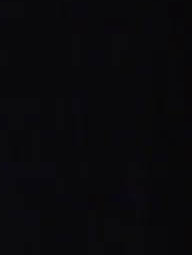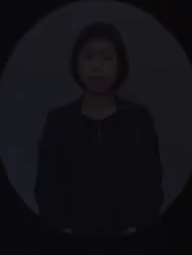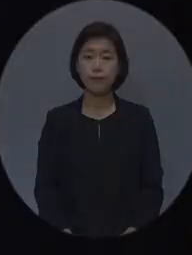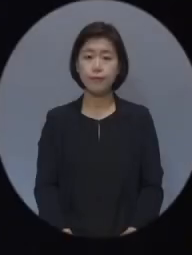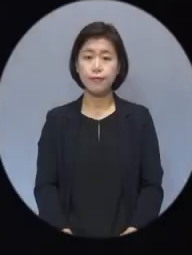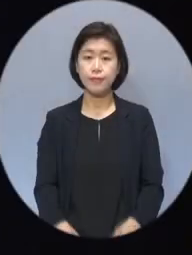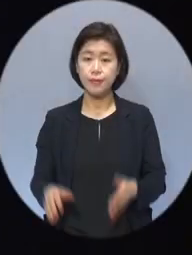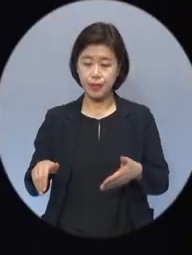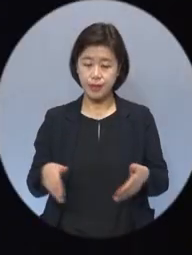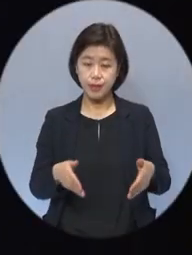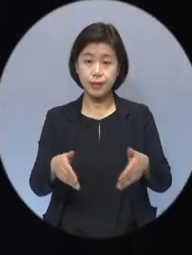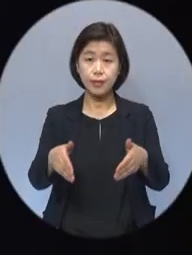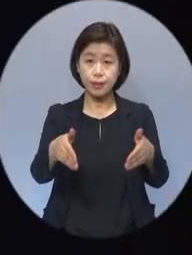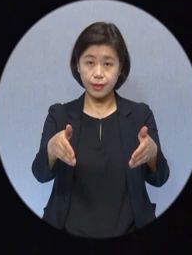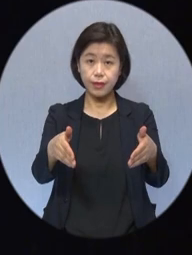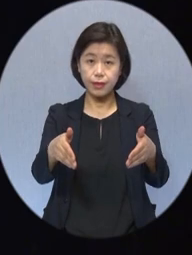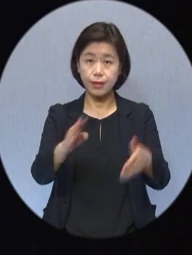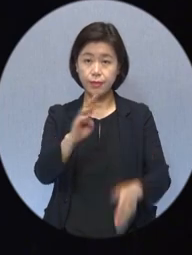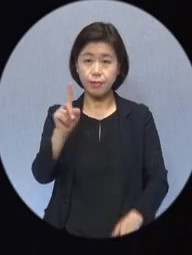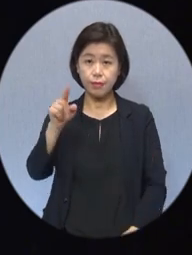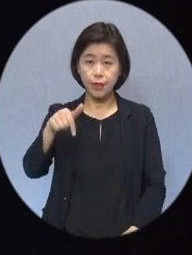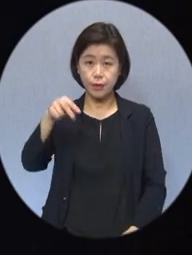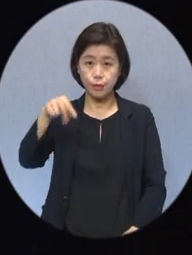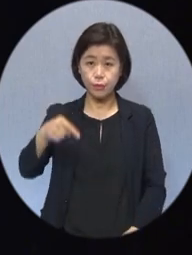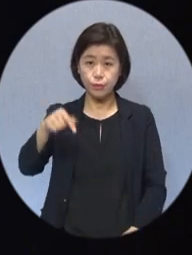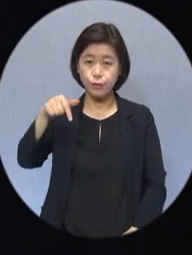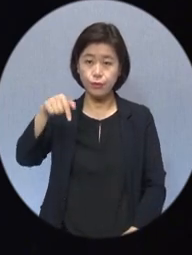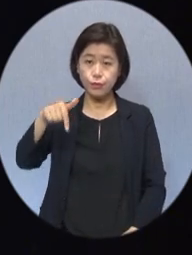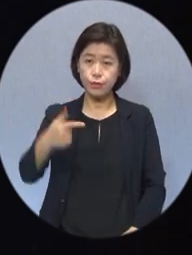길, 박수근의 그림.